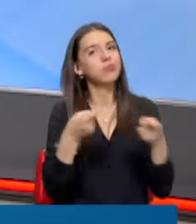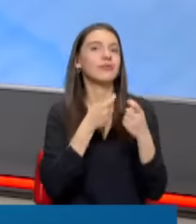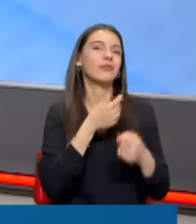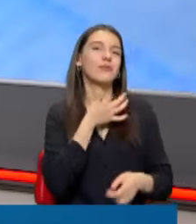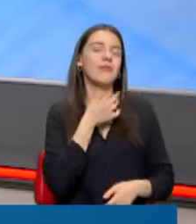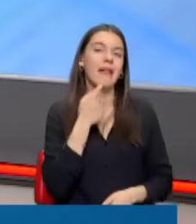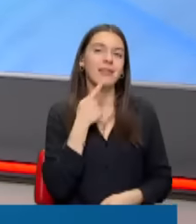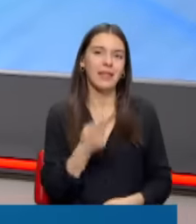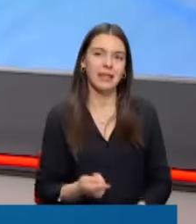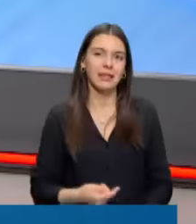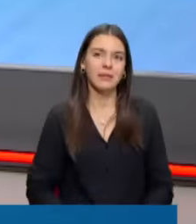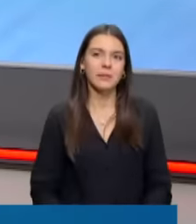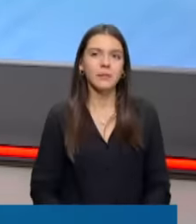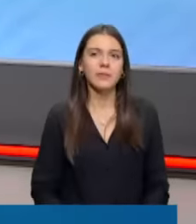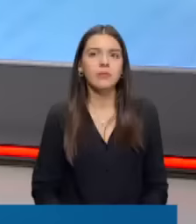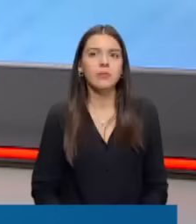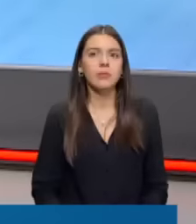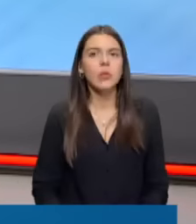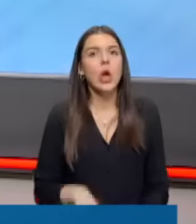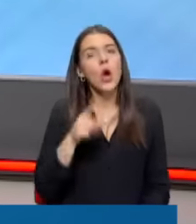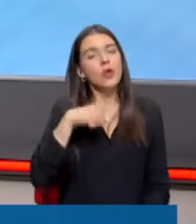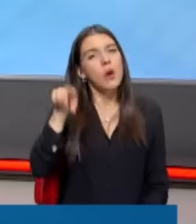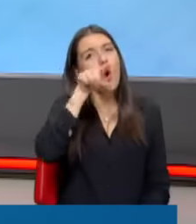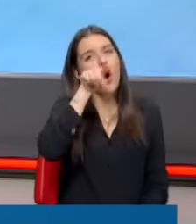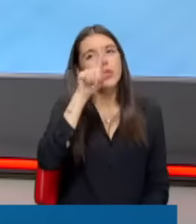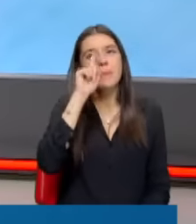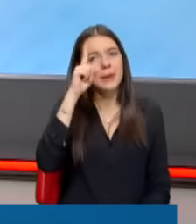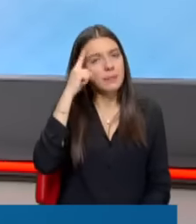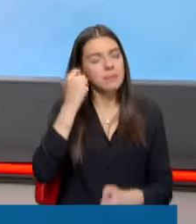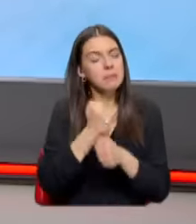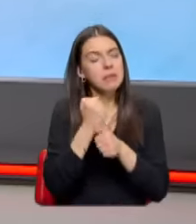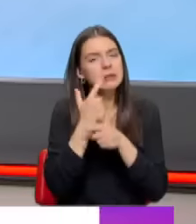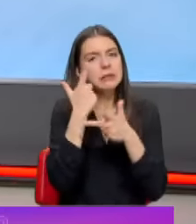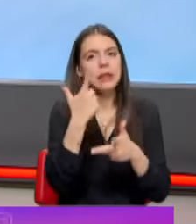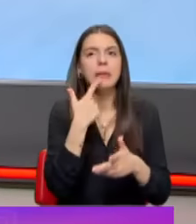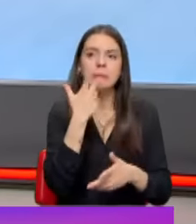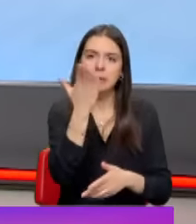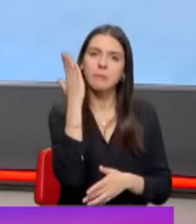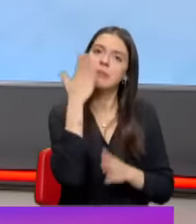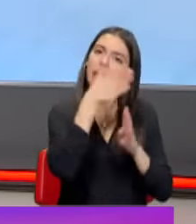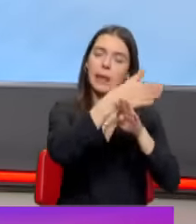bulur dedi diyor. O zaman onlara bir başsağlığı dilemeye gidelim.